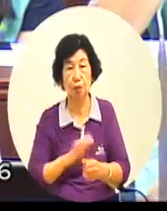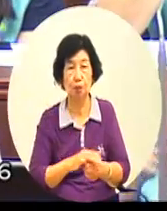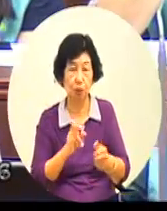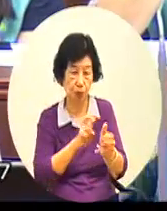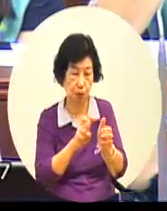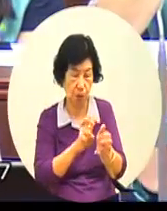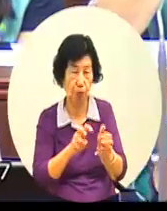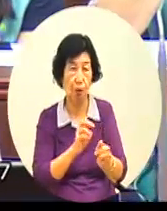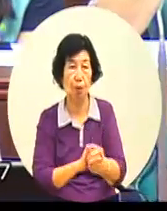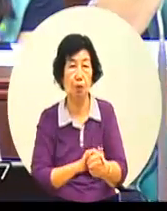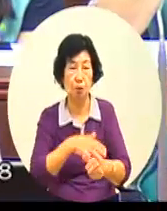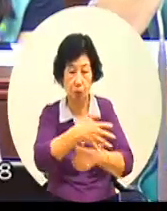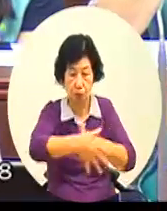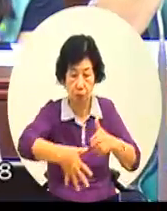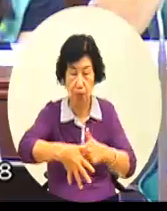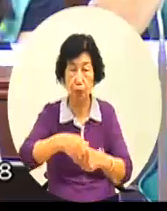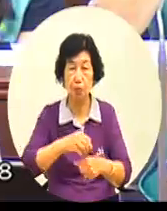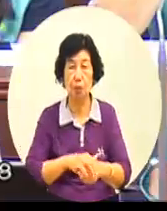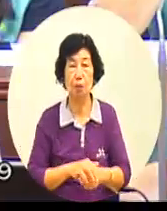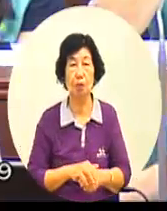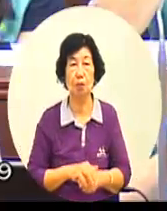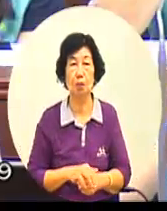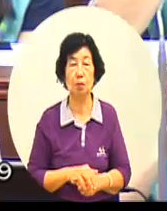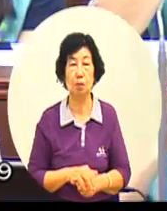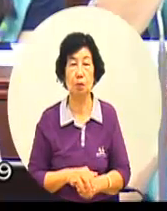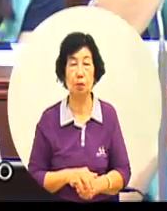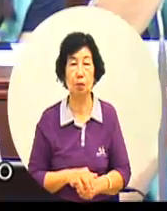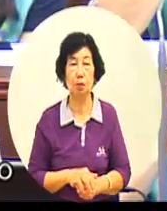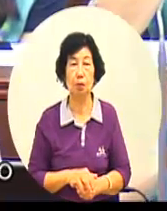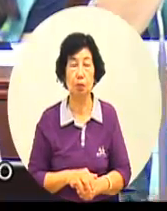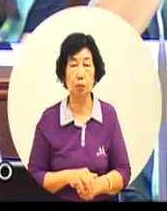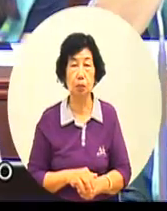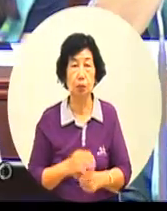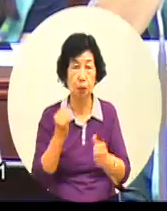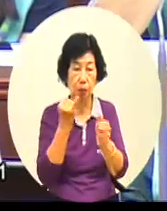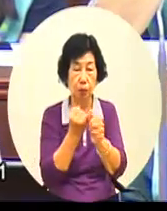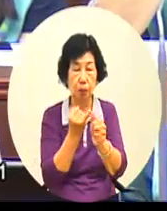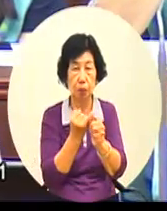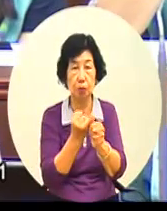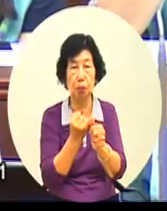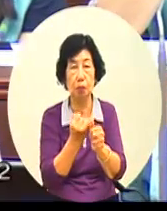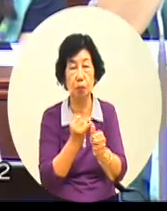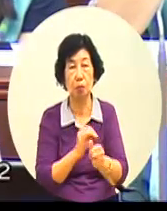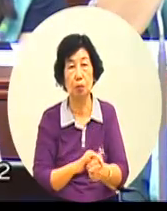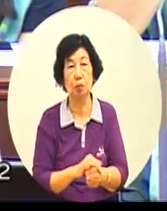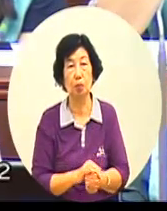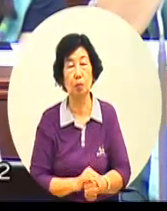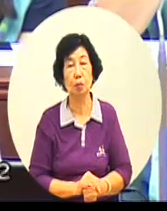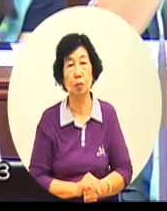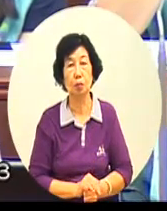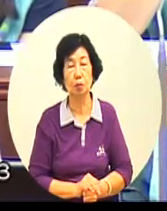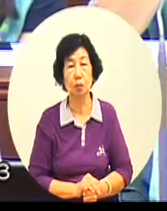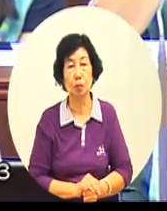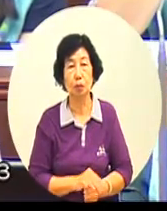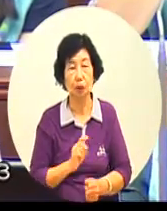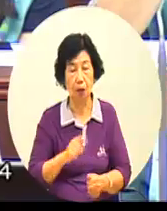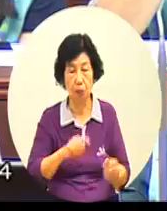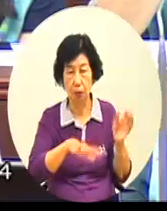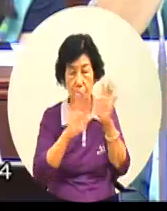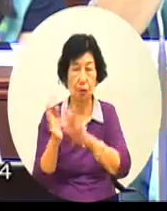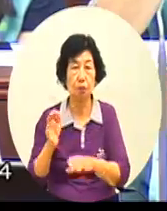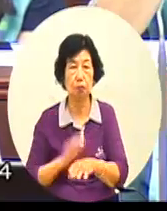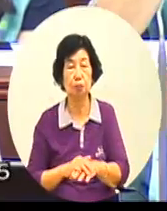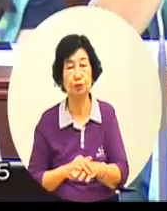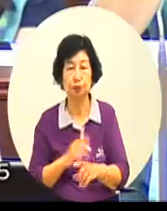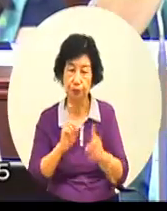持系统就会比有夫妻的这样子的状态会比较辛